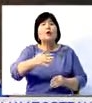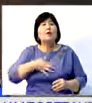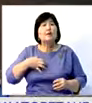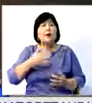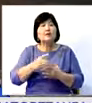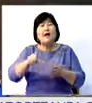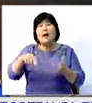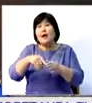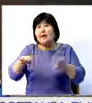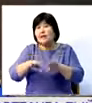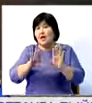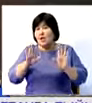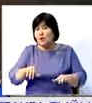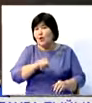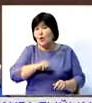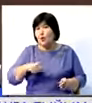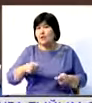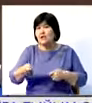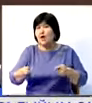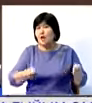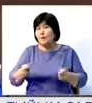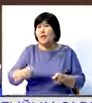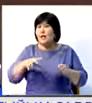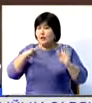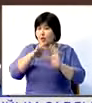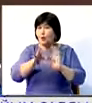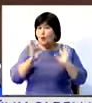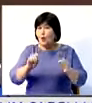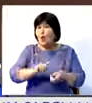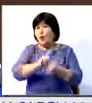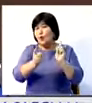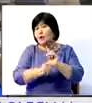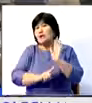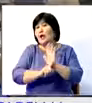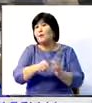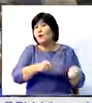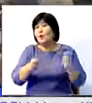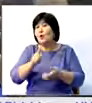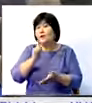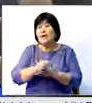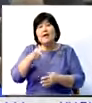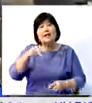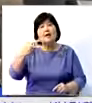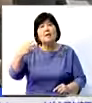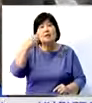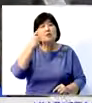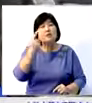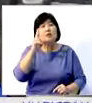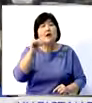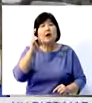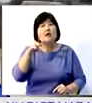қалалар деңгейінде жергілікті өзін-өзі басқаруды енгізу оң өзгеріс алып келуі тиіс. 2020 жылғы 1